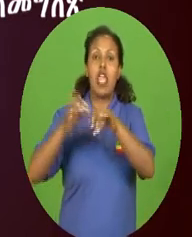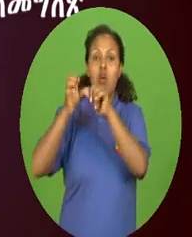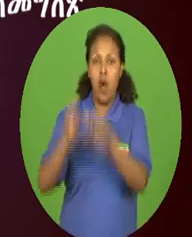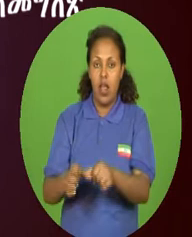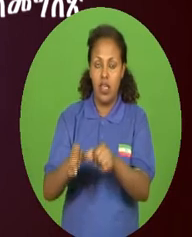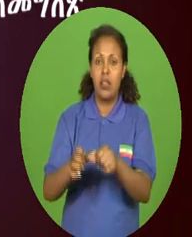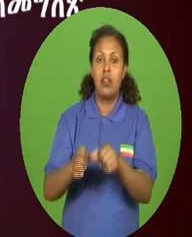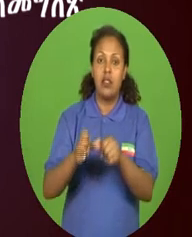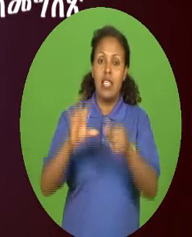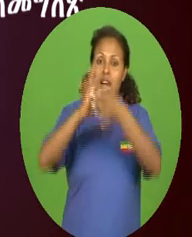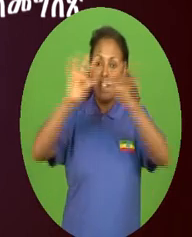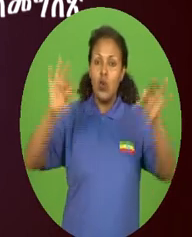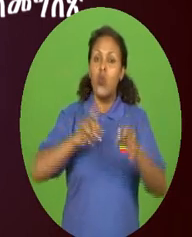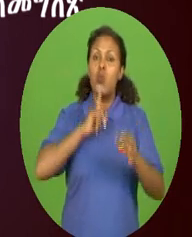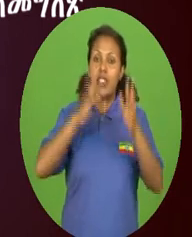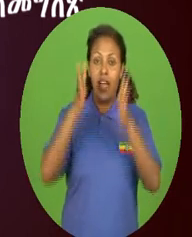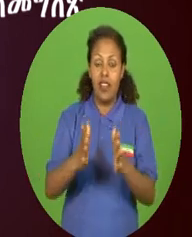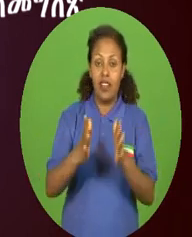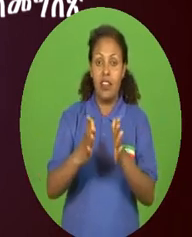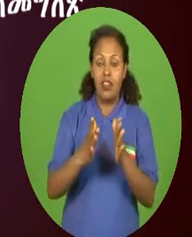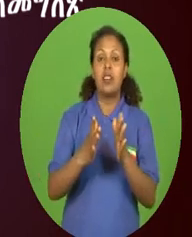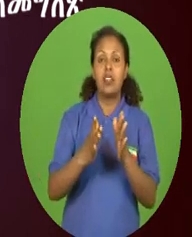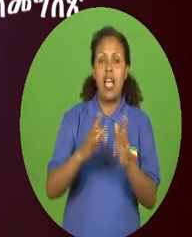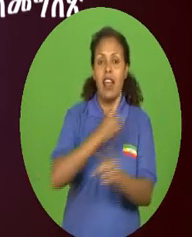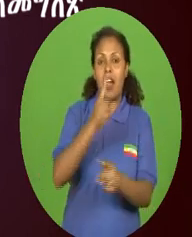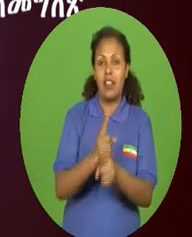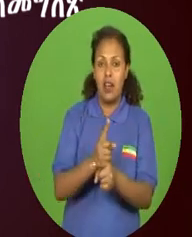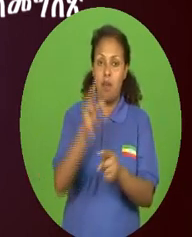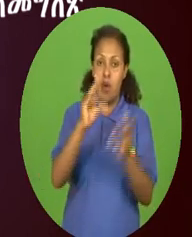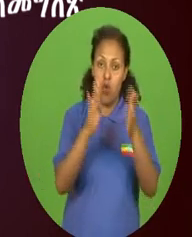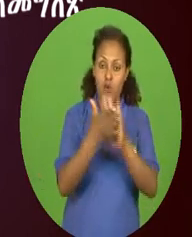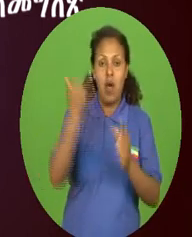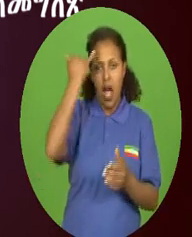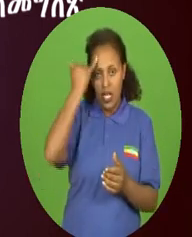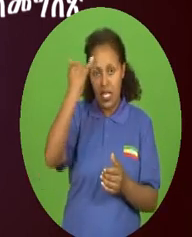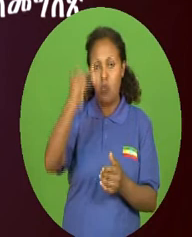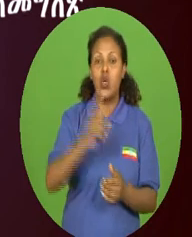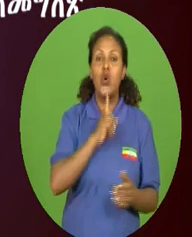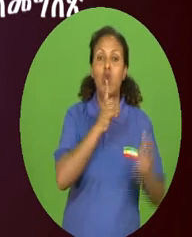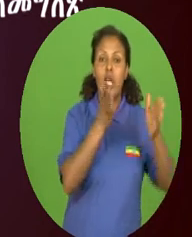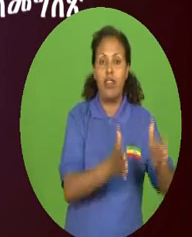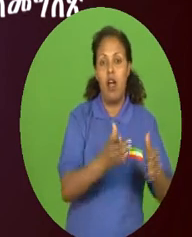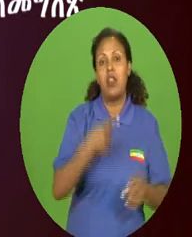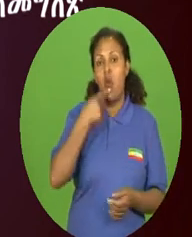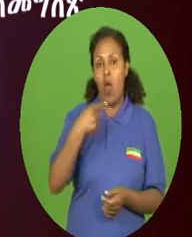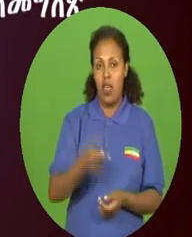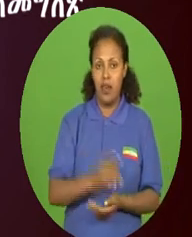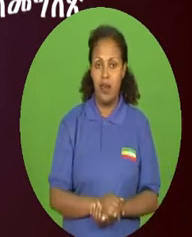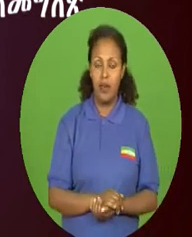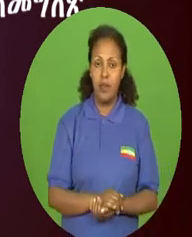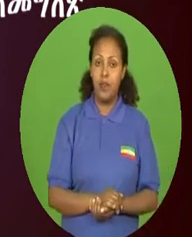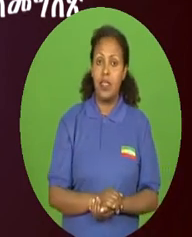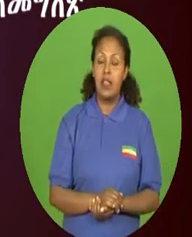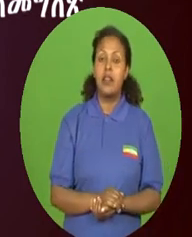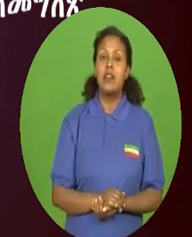የዋለ ቃል መሆኑ የአረፍተ ነገሩን እውነታነት ያረጋግጥልናል። በመሆኑም ሐሳቡን እውነታ